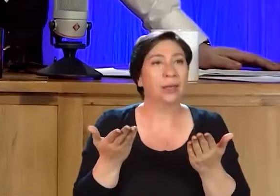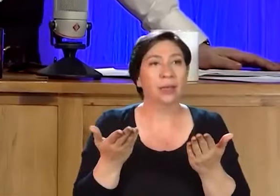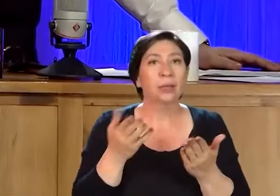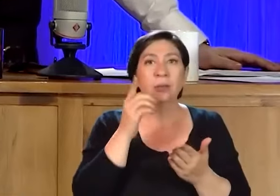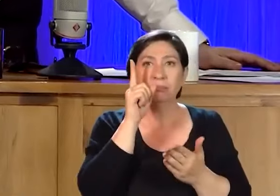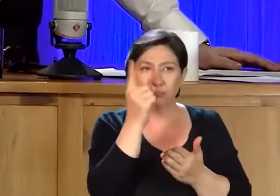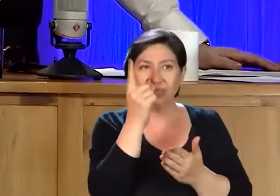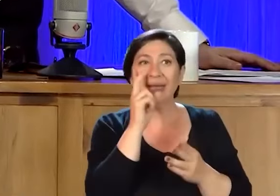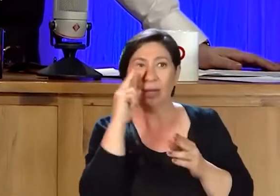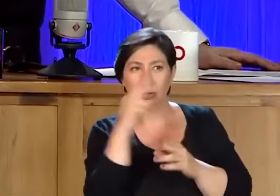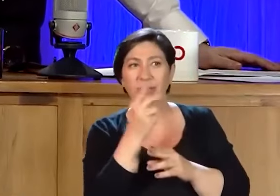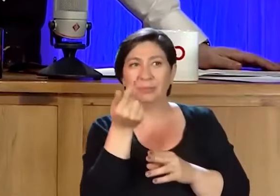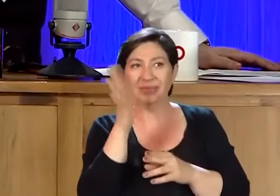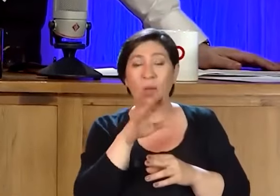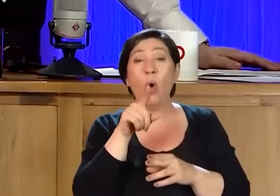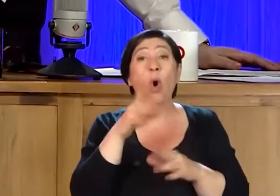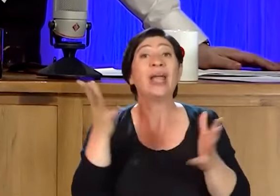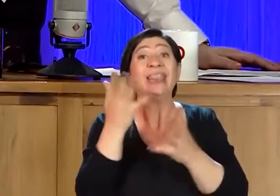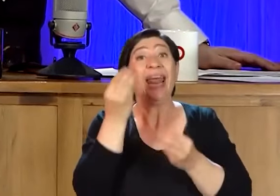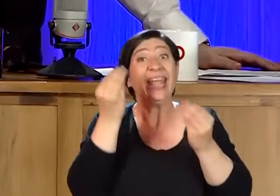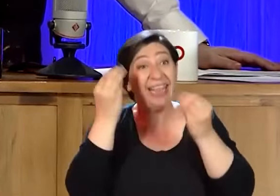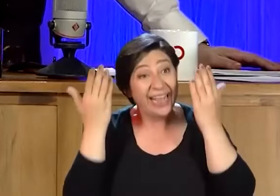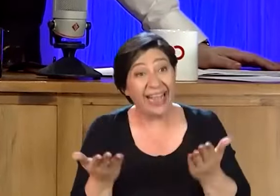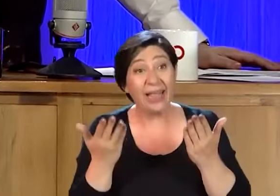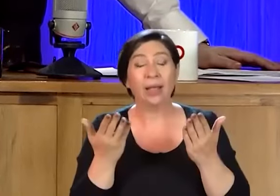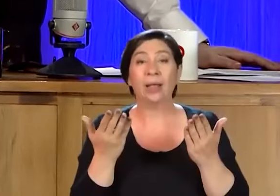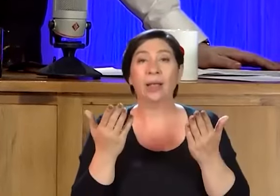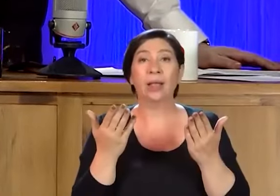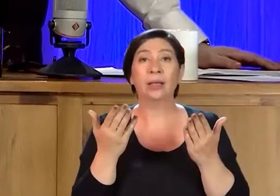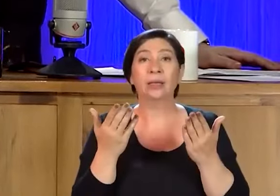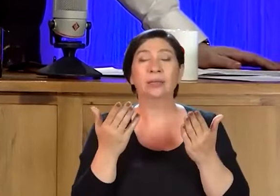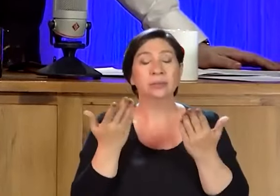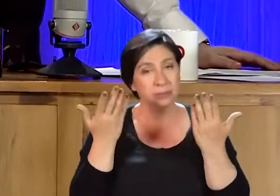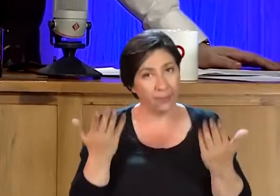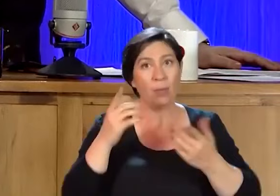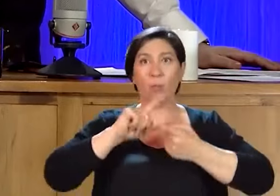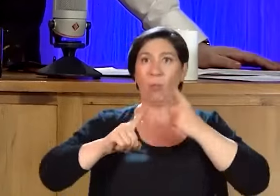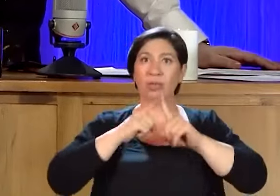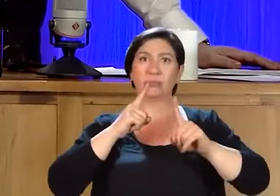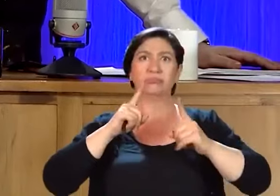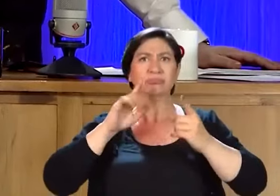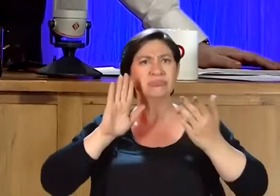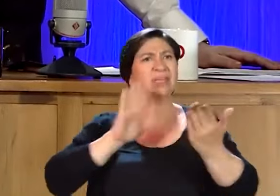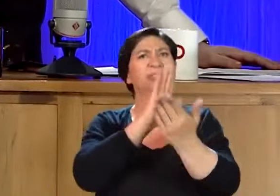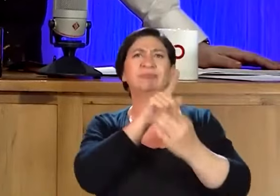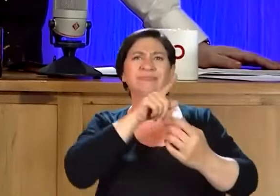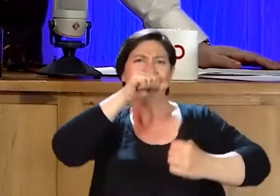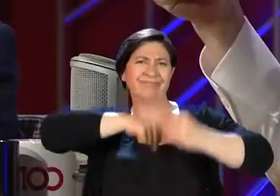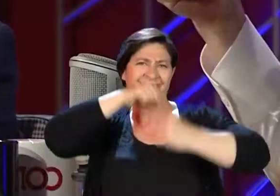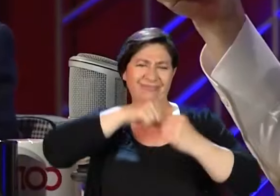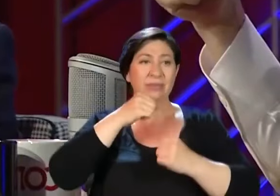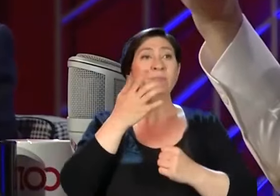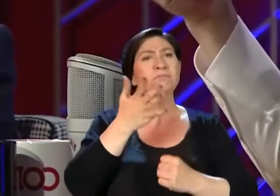Bir şey daha göstereceğim birazdan. O kadar iyi ki tabii ki siyasi muhalifler ya da biraz